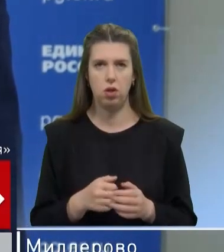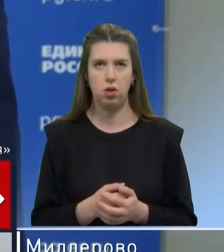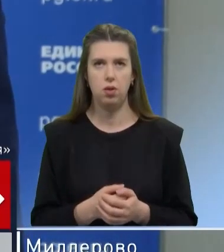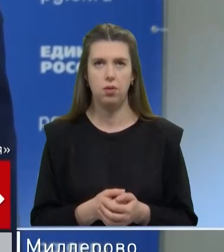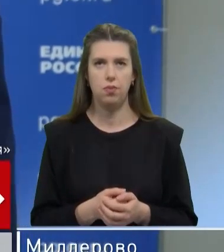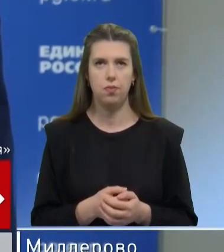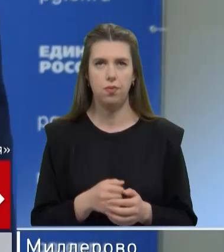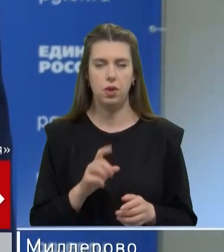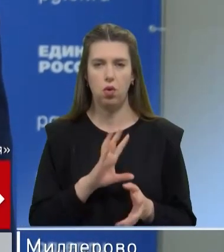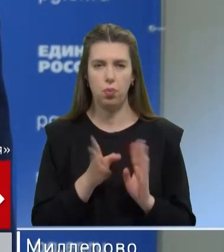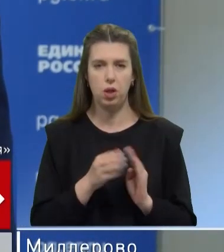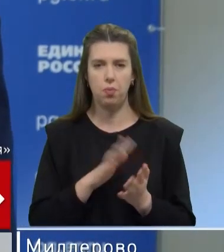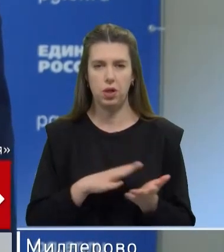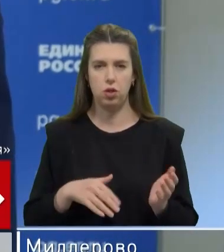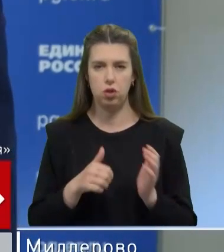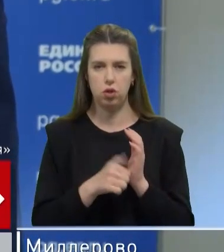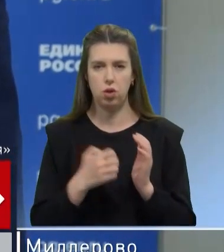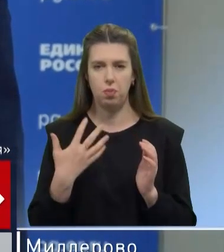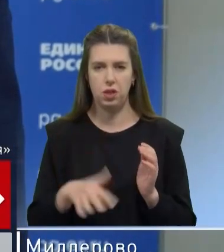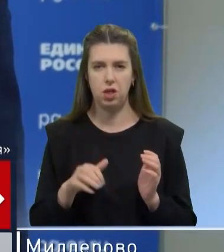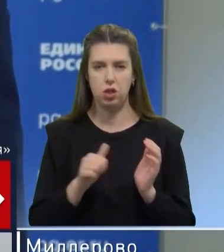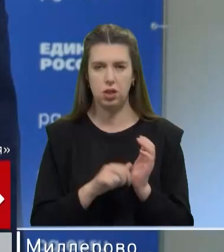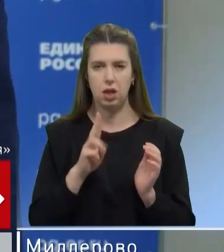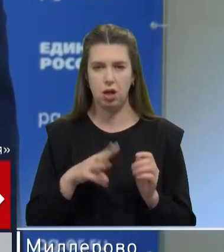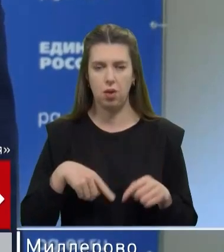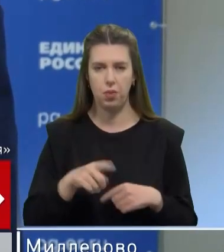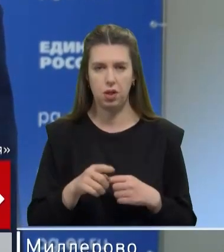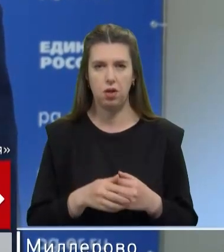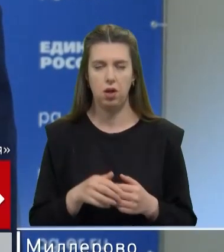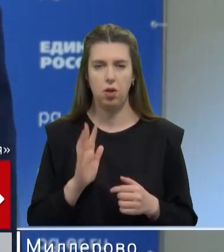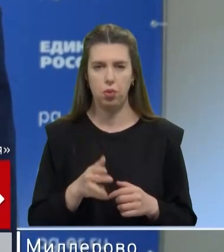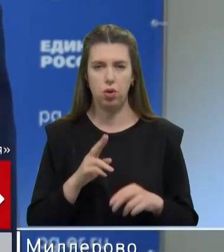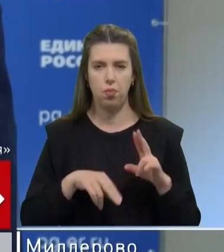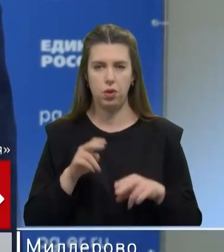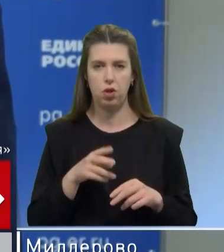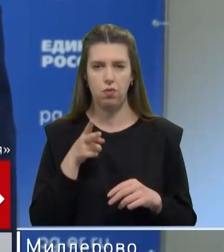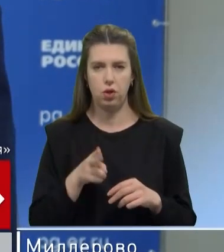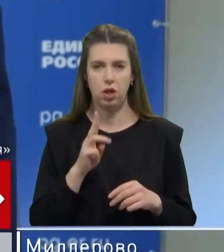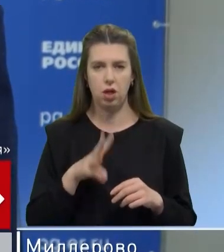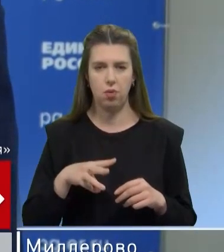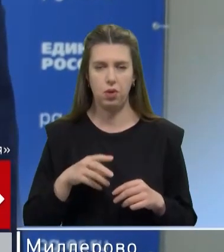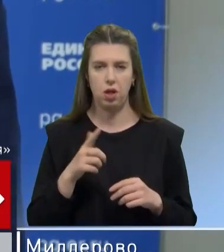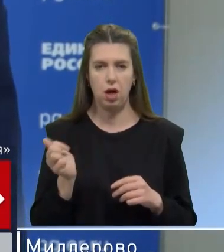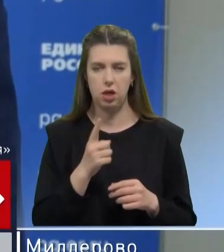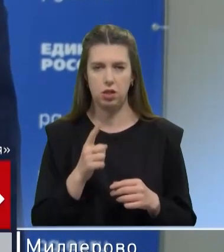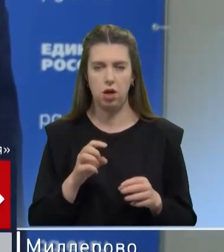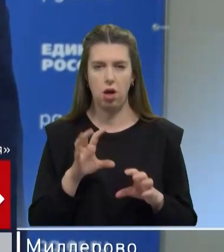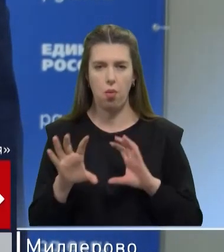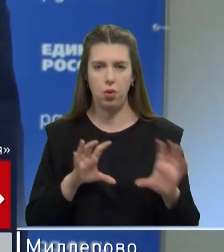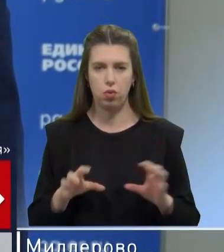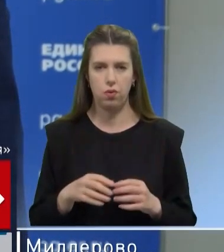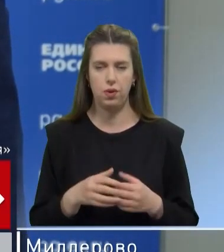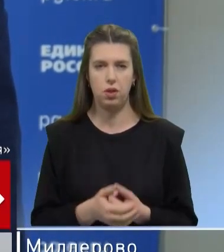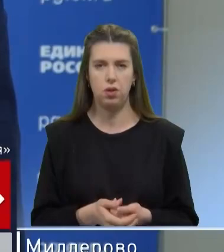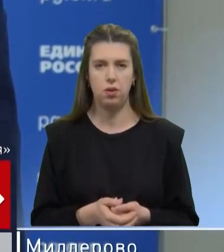273 газопровода общей протяженностью 656 километров. Задача на этот год построить более 2000 километров газопроводов. Это даст